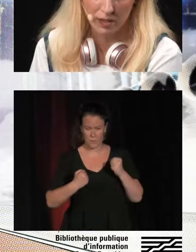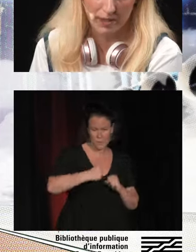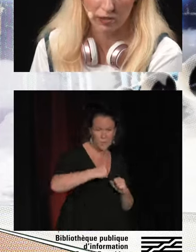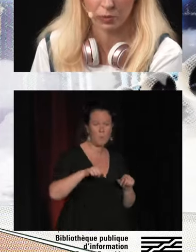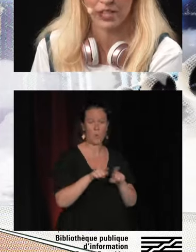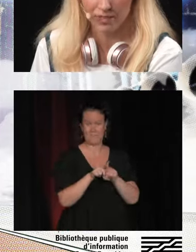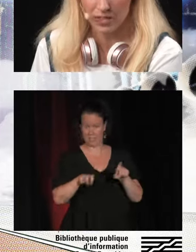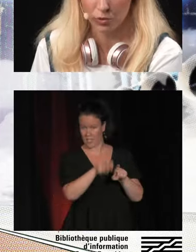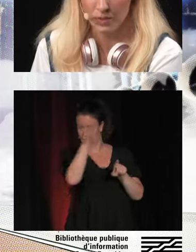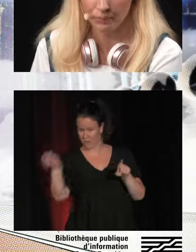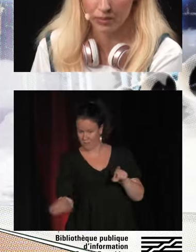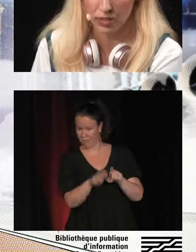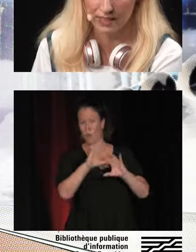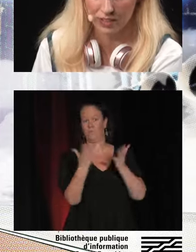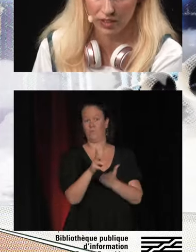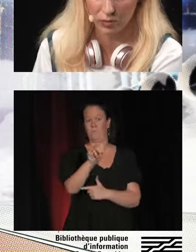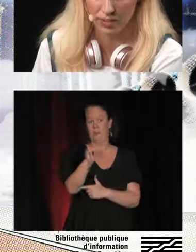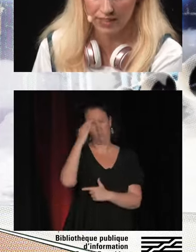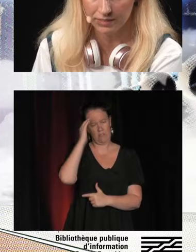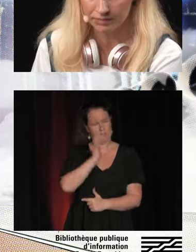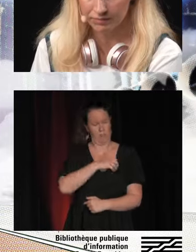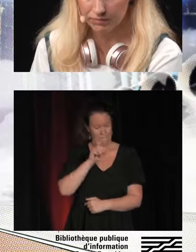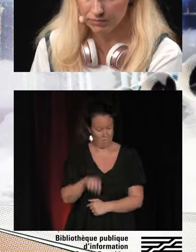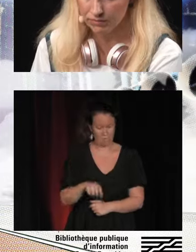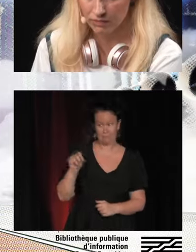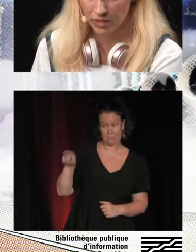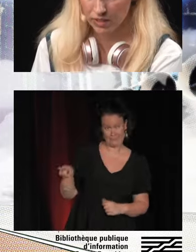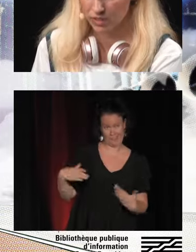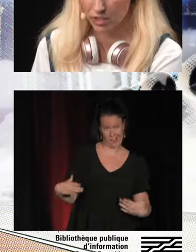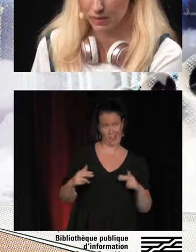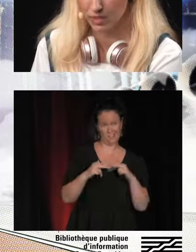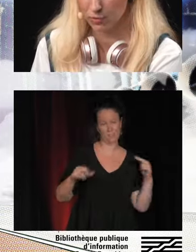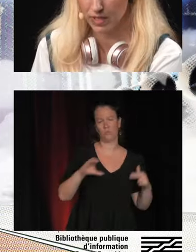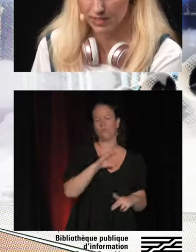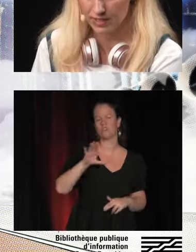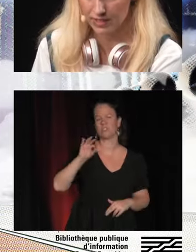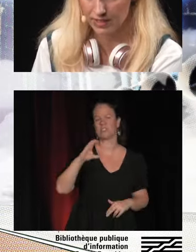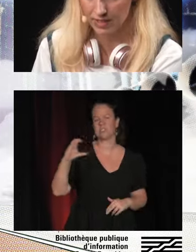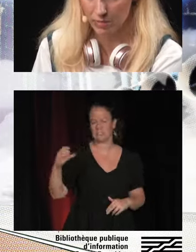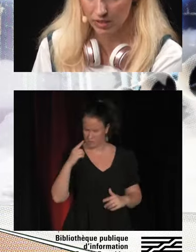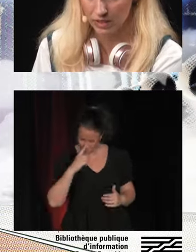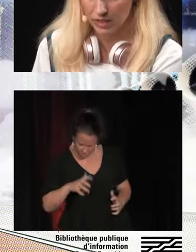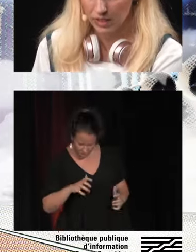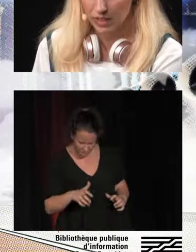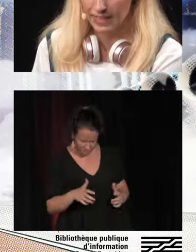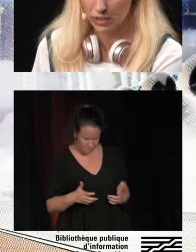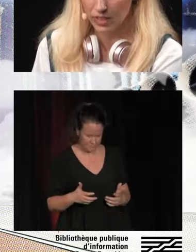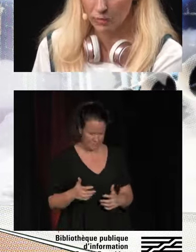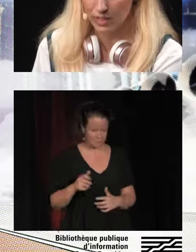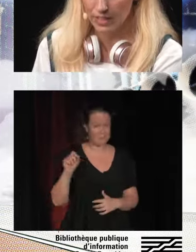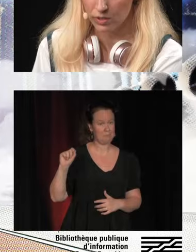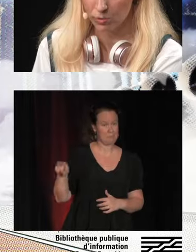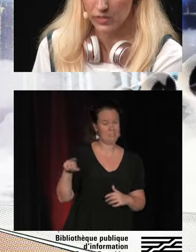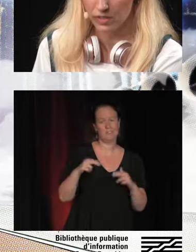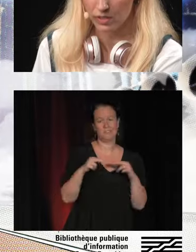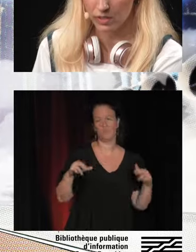les circuits, parce que maintenant il y a 20 circuits. Et donc la catégorie qu'on fait là... J'ai l'impression d'avoir du lag, c'est assez terrible. La catégorie